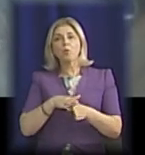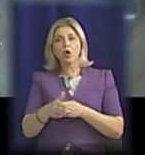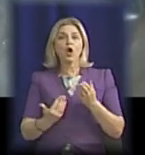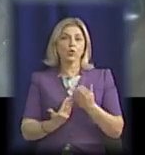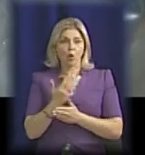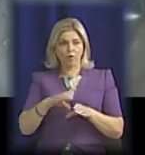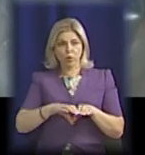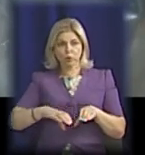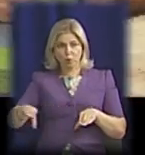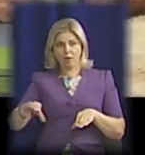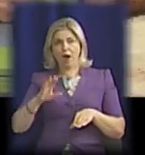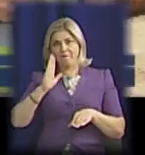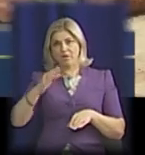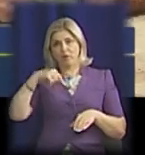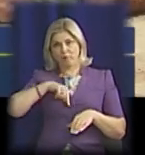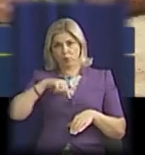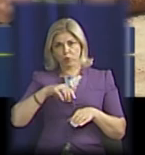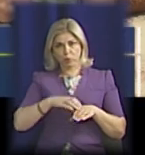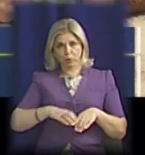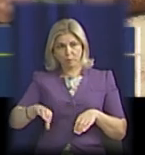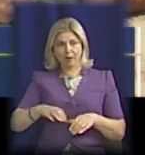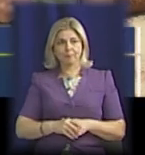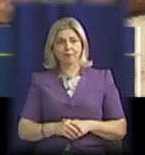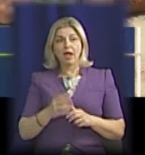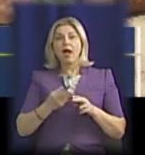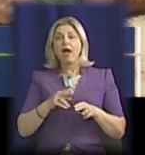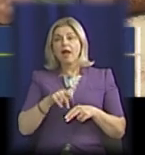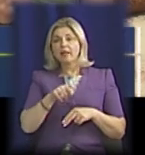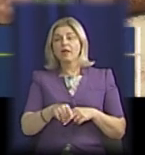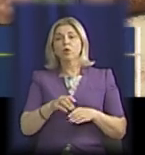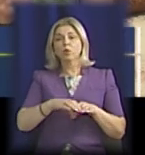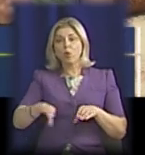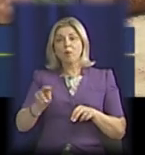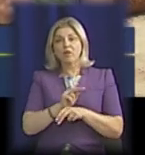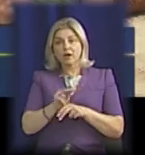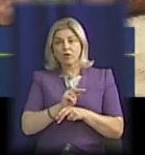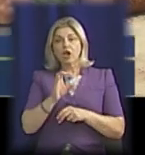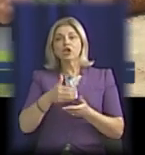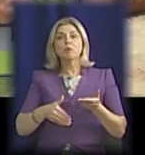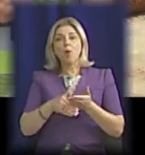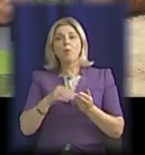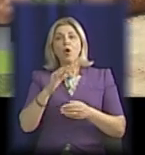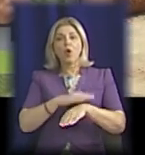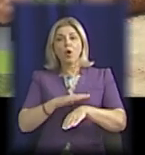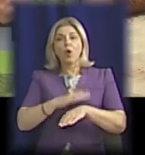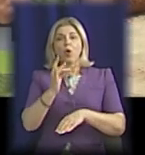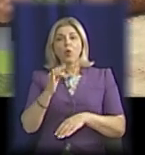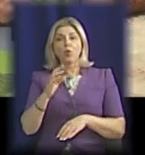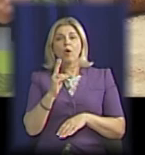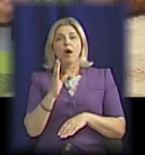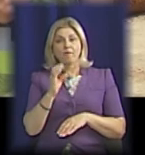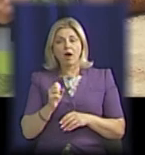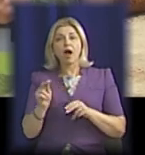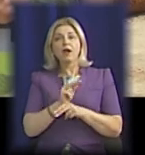нова труба в трубі. Безтраншейна реконструкція трубопроводів за допомогою полімерного рукава дозволяє використовувати труби не